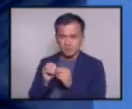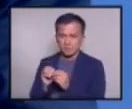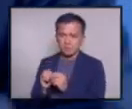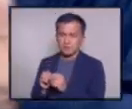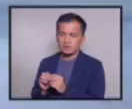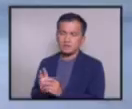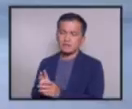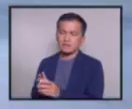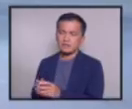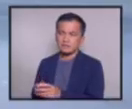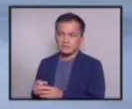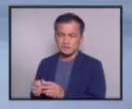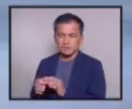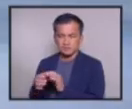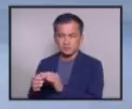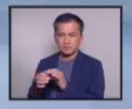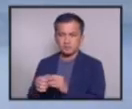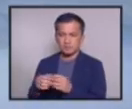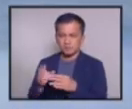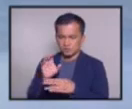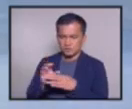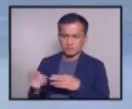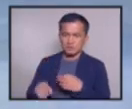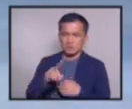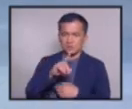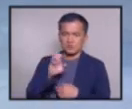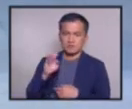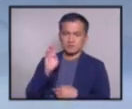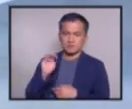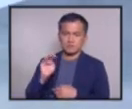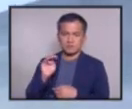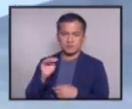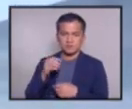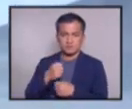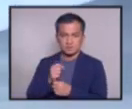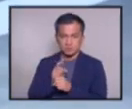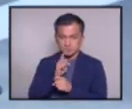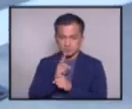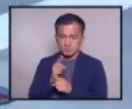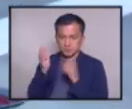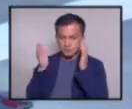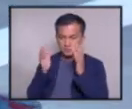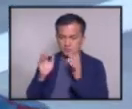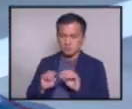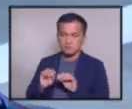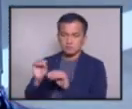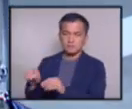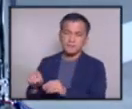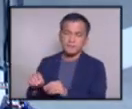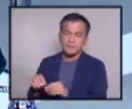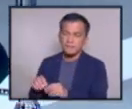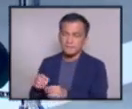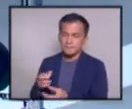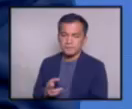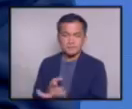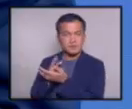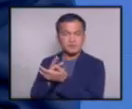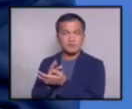have to complete the 114 and have to make sure na yung servisyo na linalagay doon para i-rehab yung